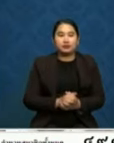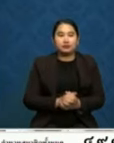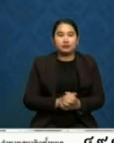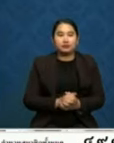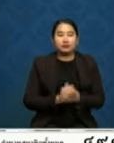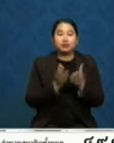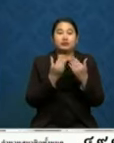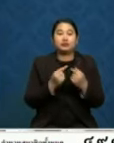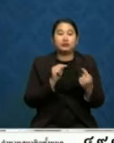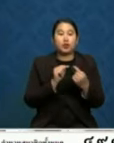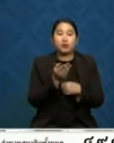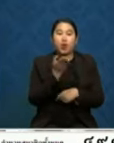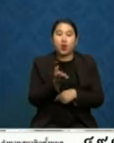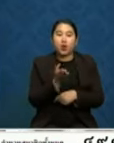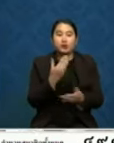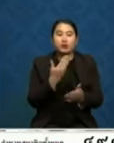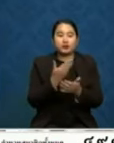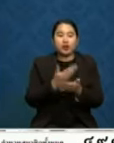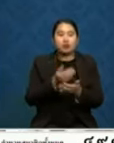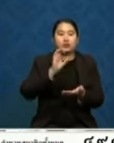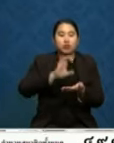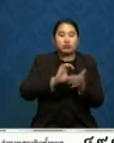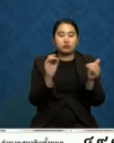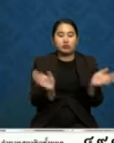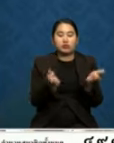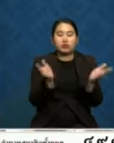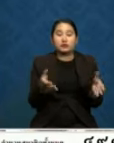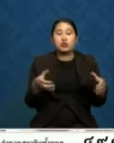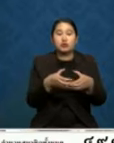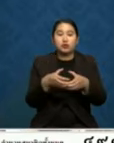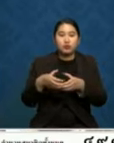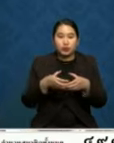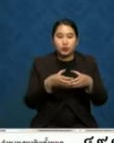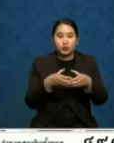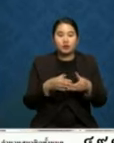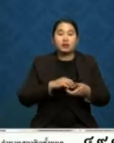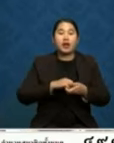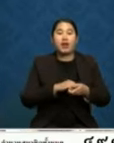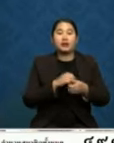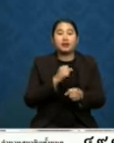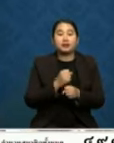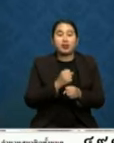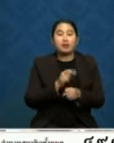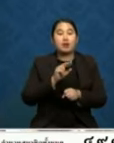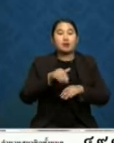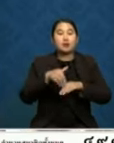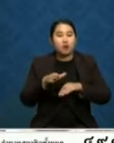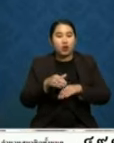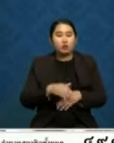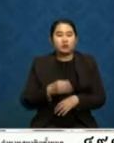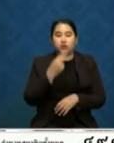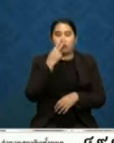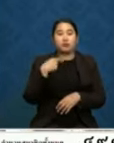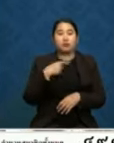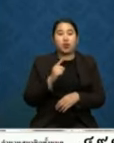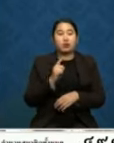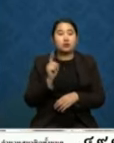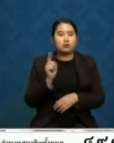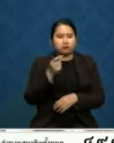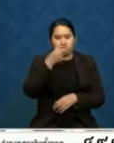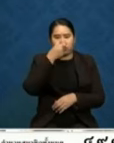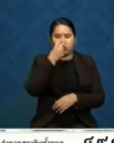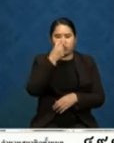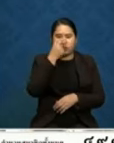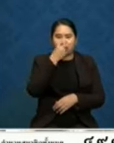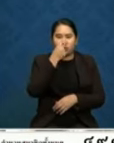นมีการขอใช้งบประมาณที่ส่งเสริมการรวมตัวกันของแรงงานนอกระบบกับผลลัพธ์ที่คาดว่าจะได้รับแบบง